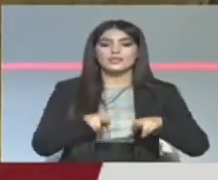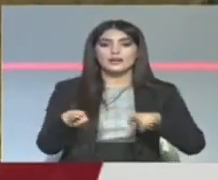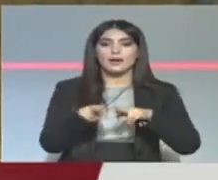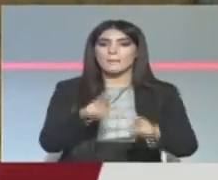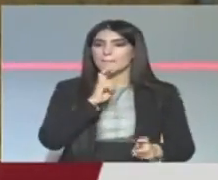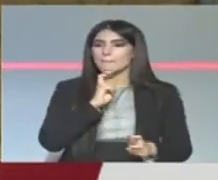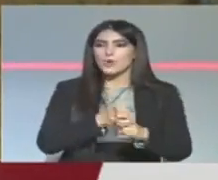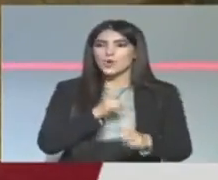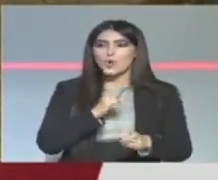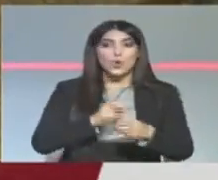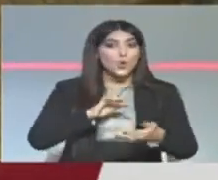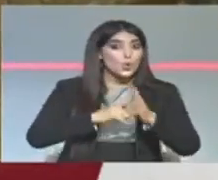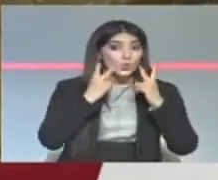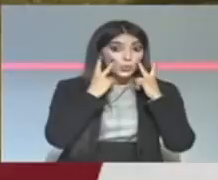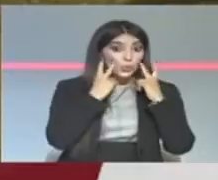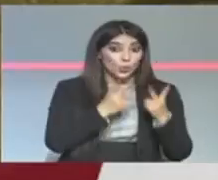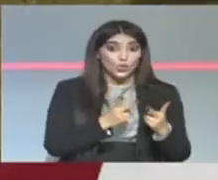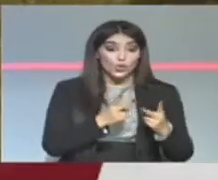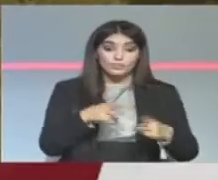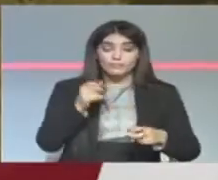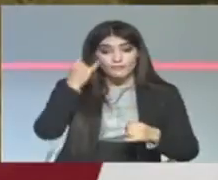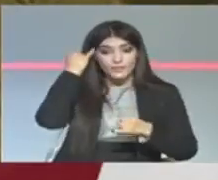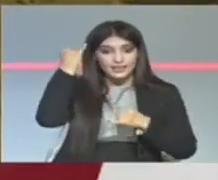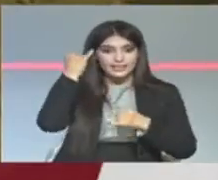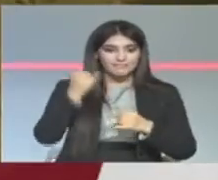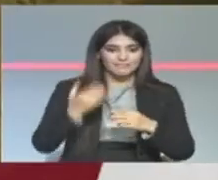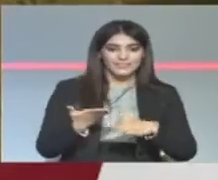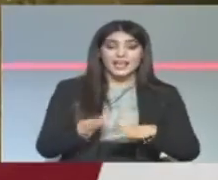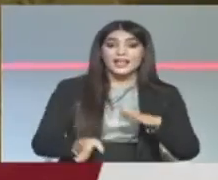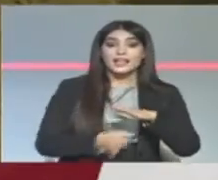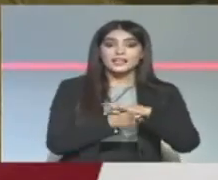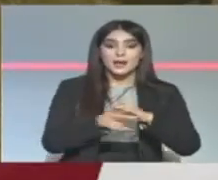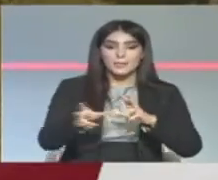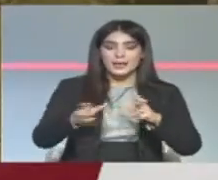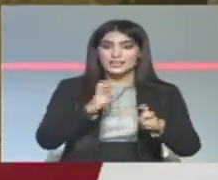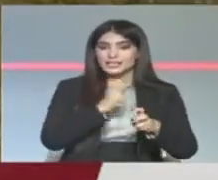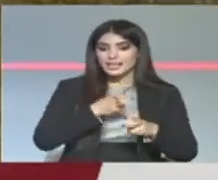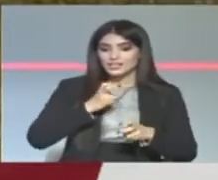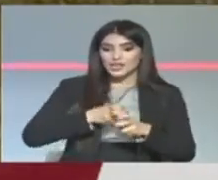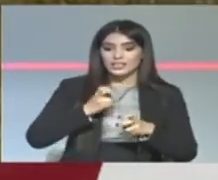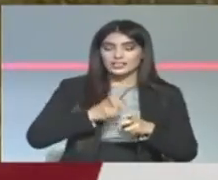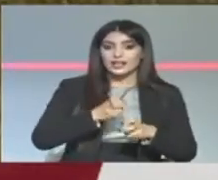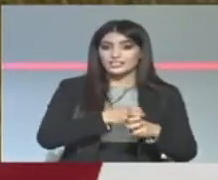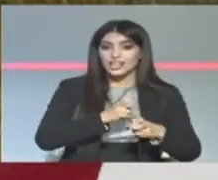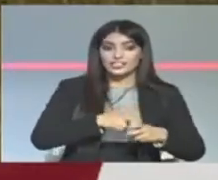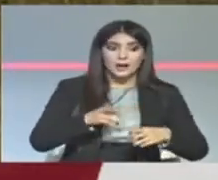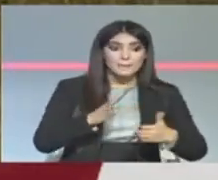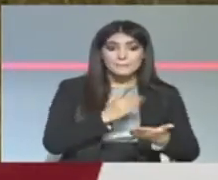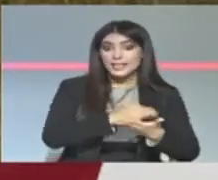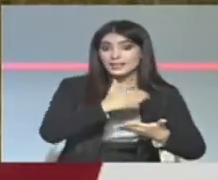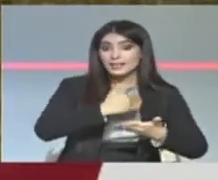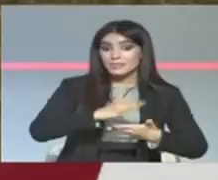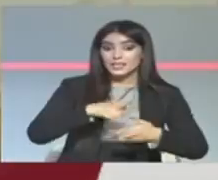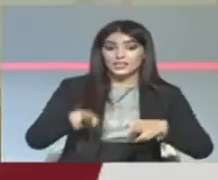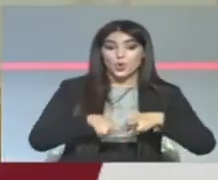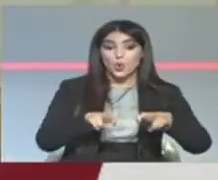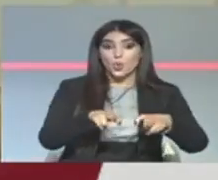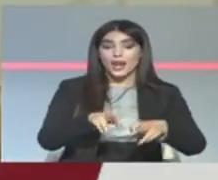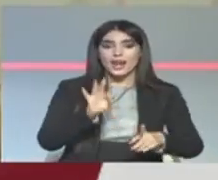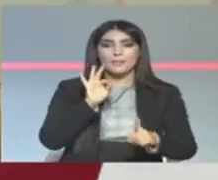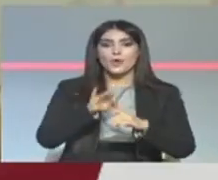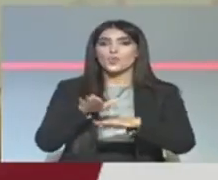انخرطت في هذه البادره التي انطلقت من جمع الحجاره الى ترسيخ ها وتبليطها اطلبوا العلم هنا